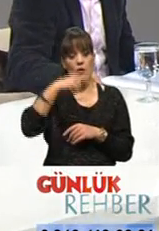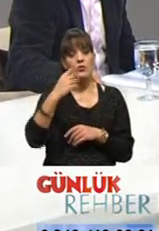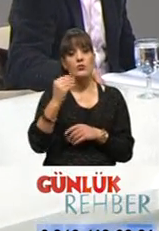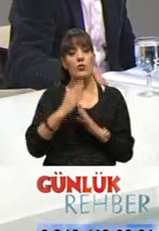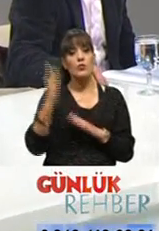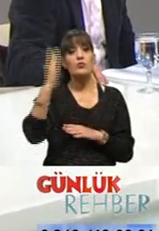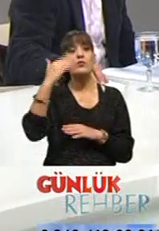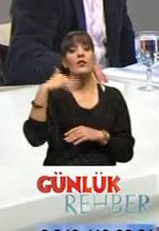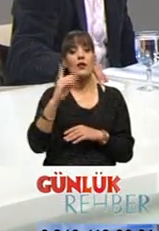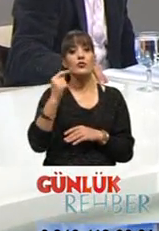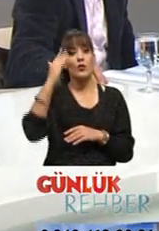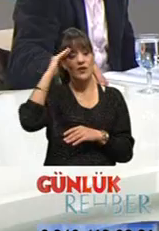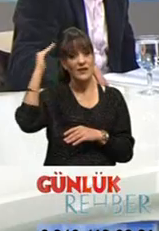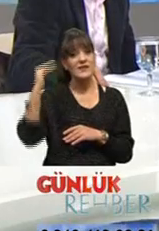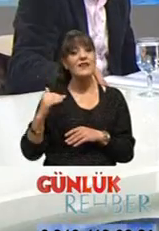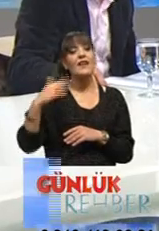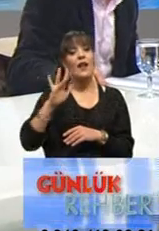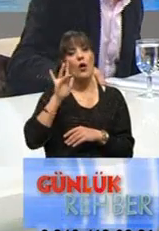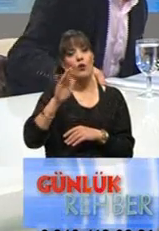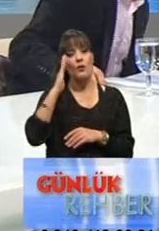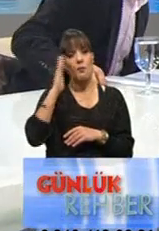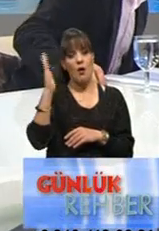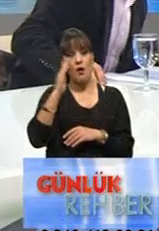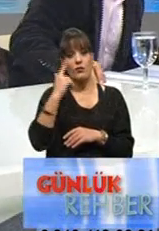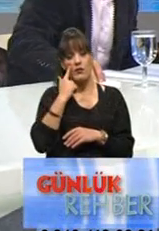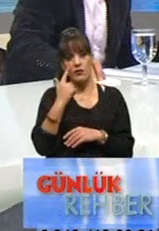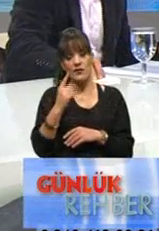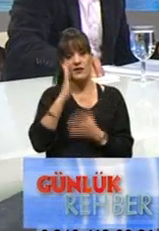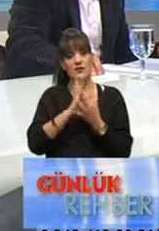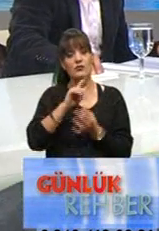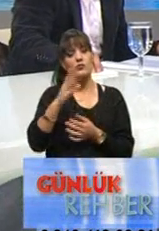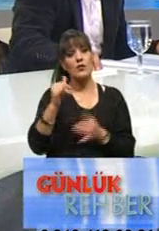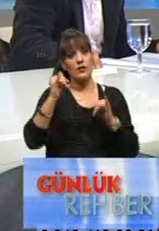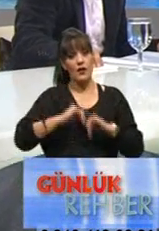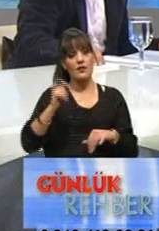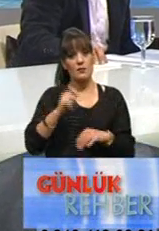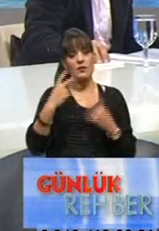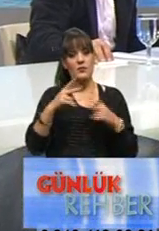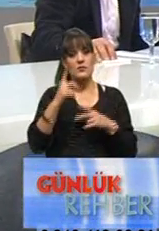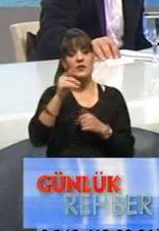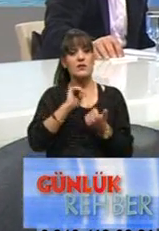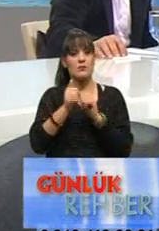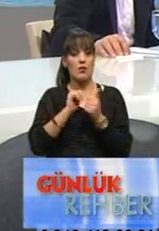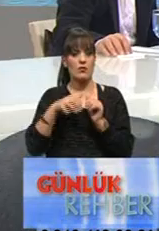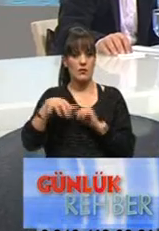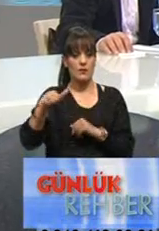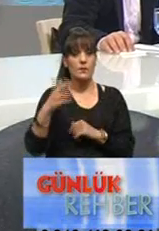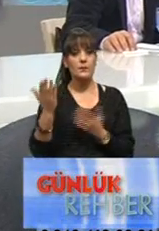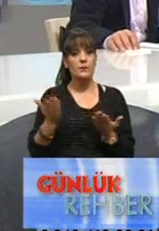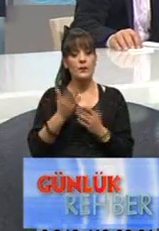çok uzun boylu değil, çok kısa boylu da değil, orta boylu kişilerin çok rahatlıkla yapabileceği bir spor dalı. Hı hı.